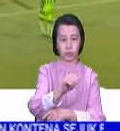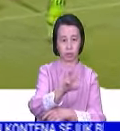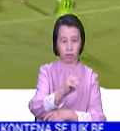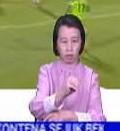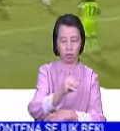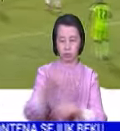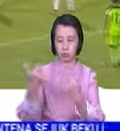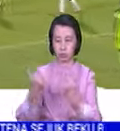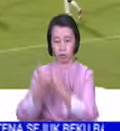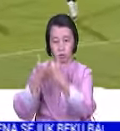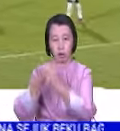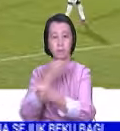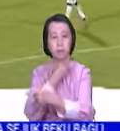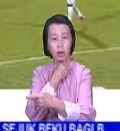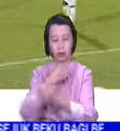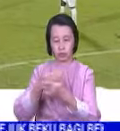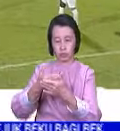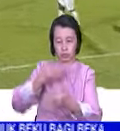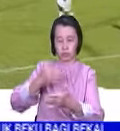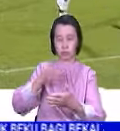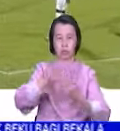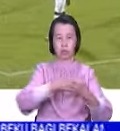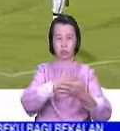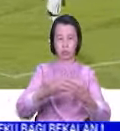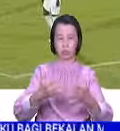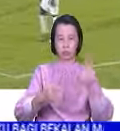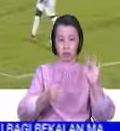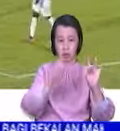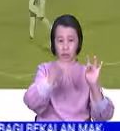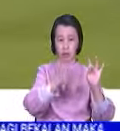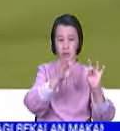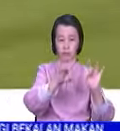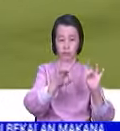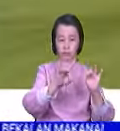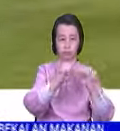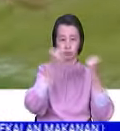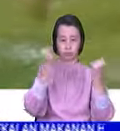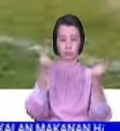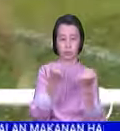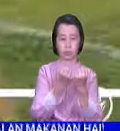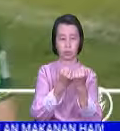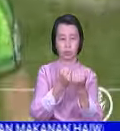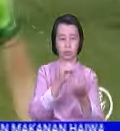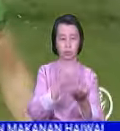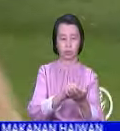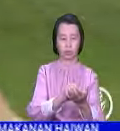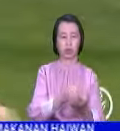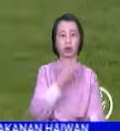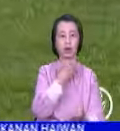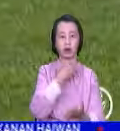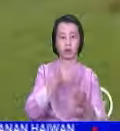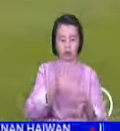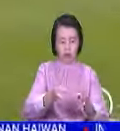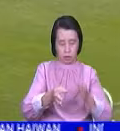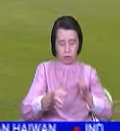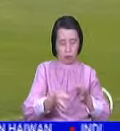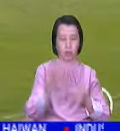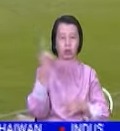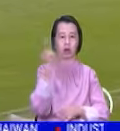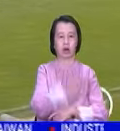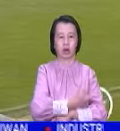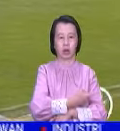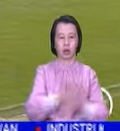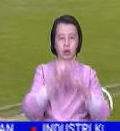FC melawan PFC yang sebelum ini dijadwalkan pada 8oz kristade Majlis perbandaran mancung Edi awal kali sehari